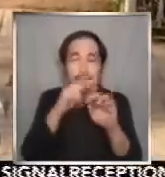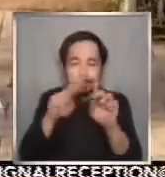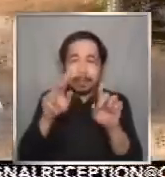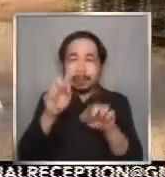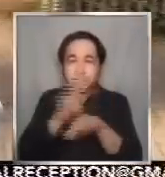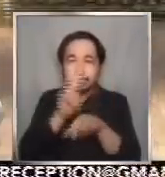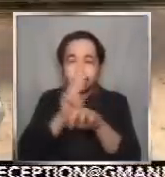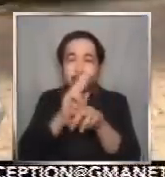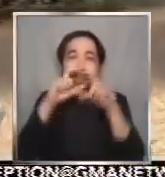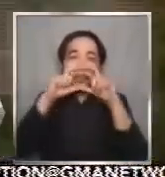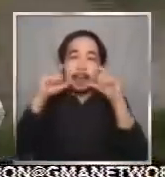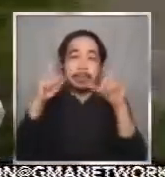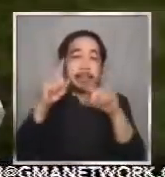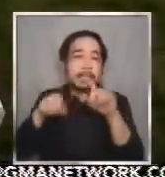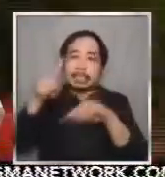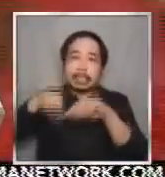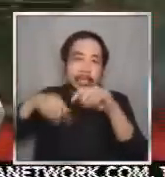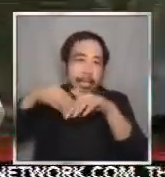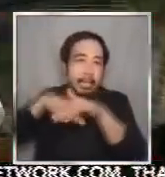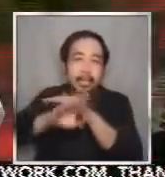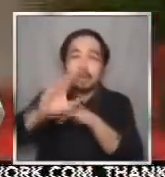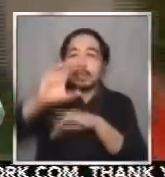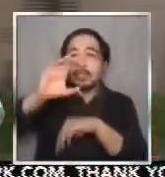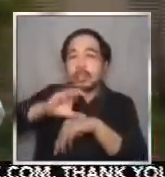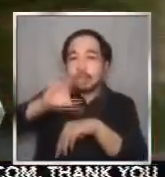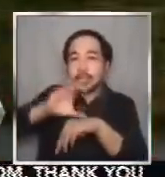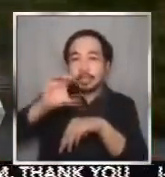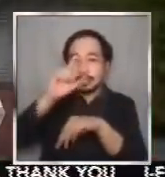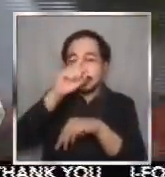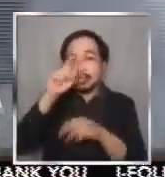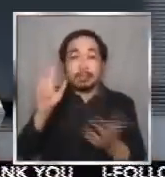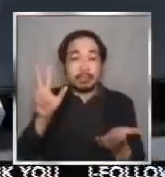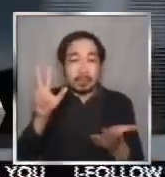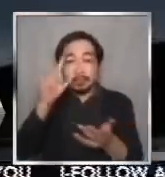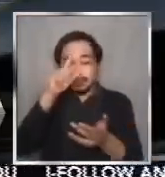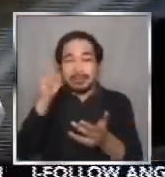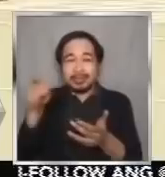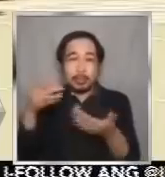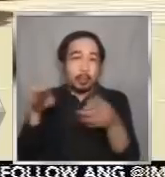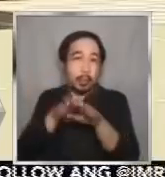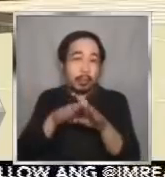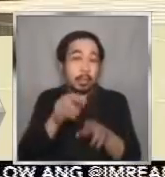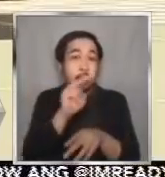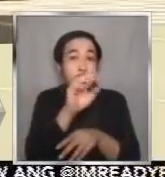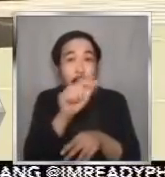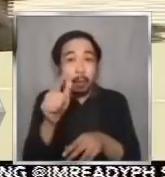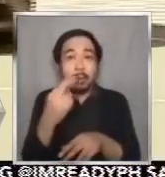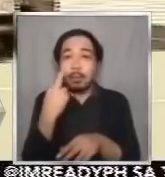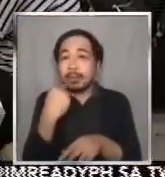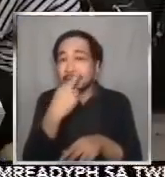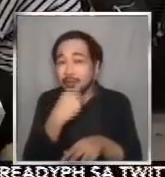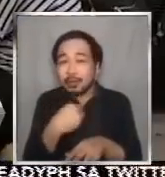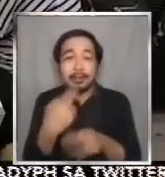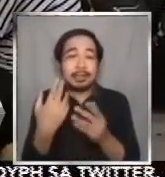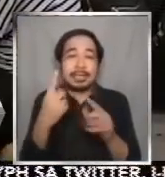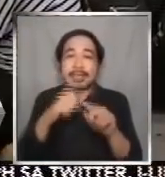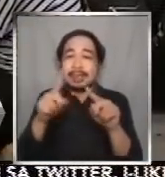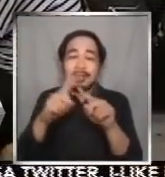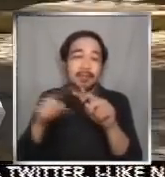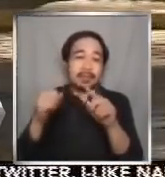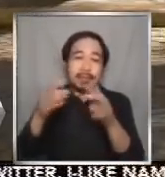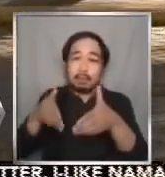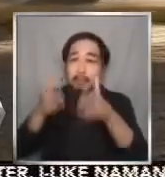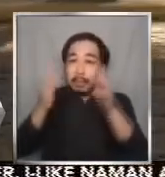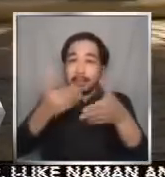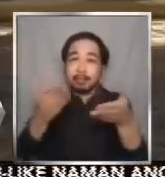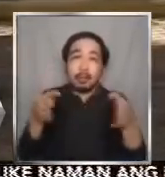Church dahil sarado ito. Sarado rin ang mga nadaanan naming mga mall, mga restaurant at ibang commercial building. Pero